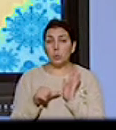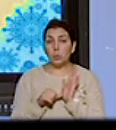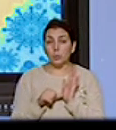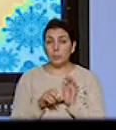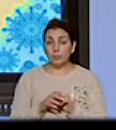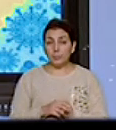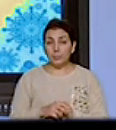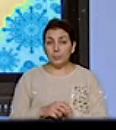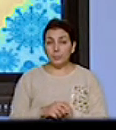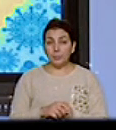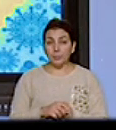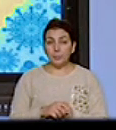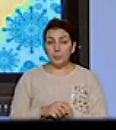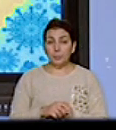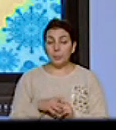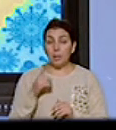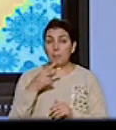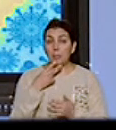и шестым?